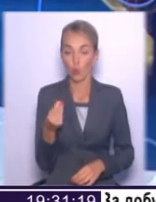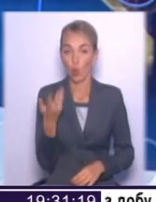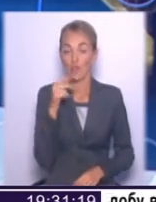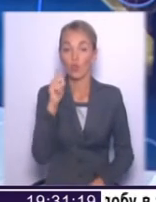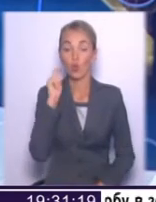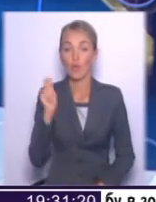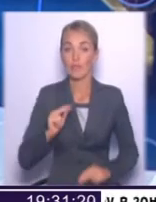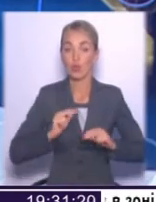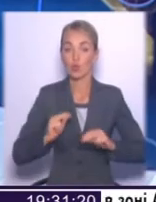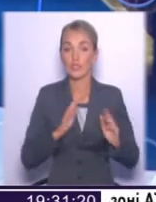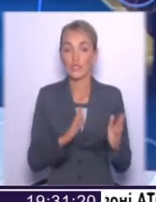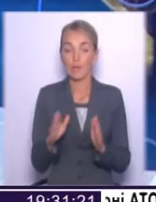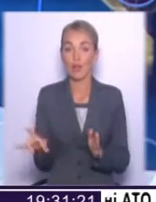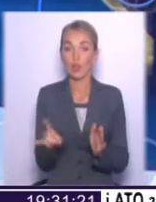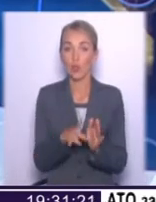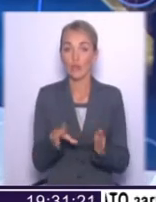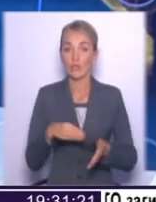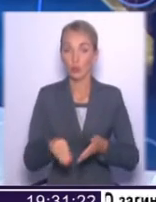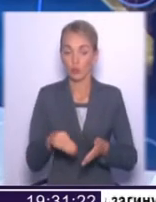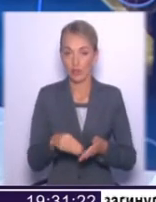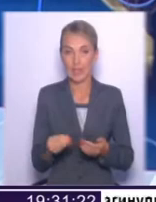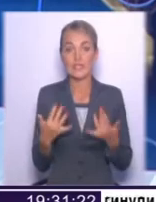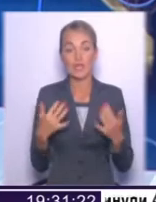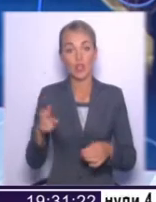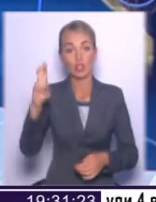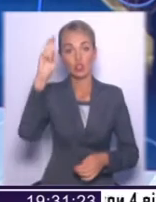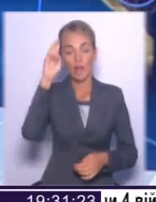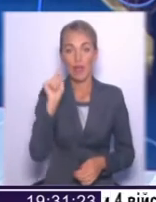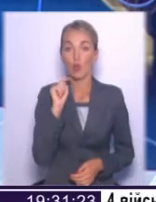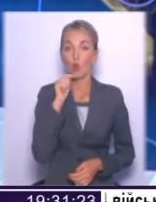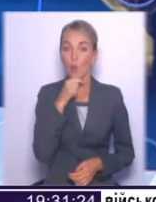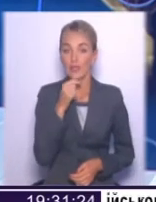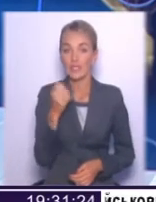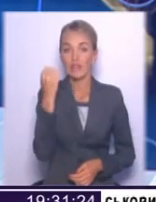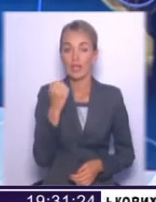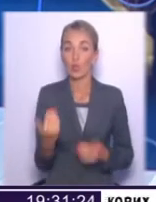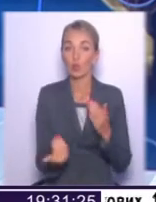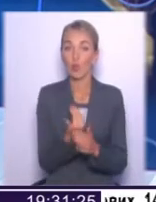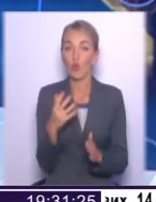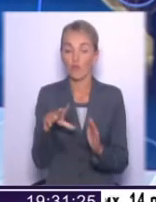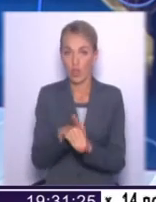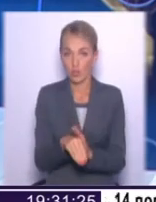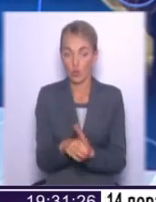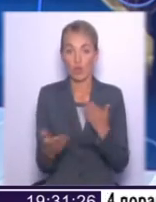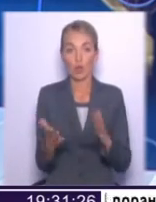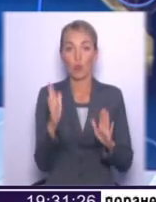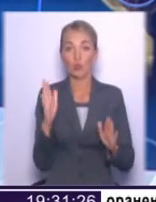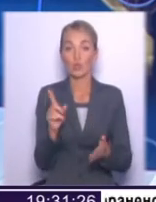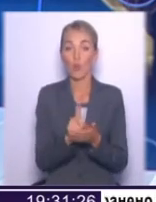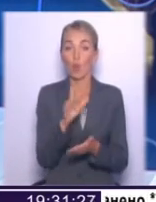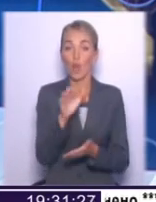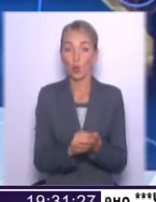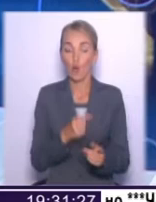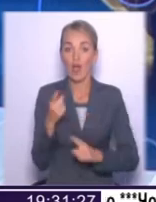Україні запрацює система електронних закупівель, скільки держава економитиме завдяки нововведенню, якою буде податкова реформа і